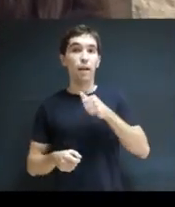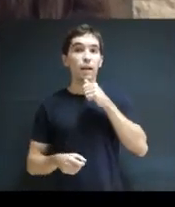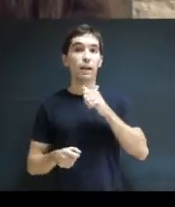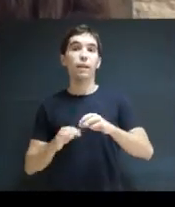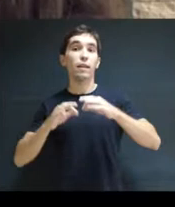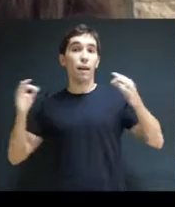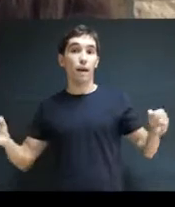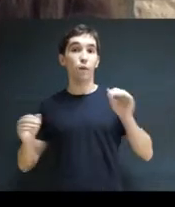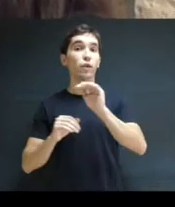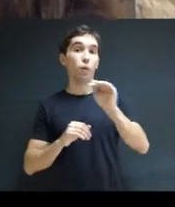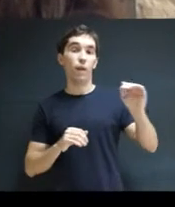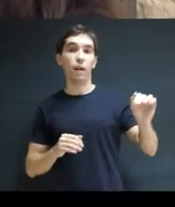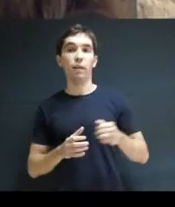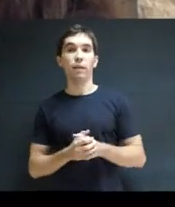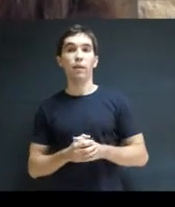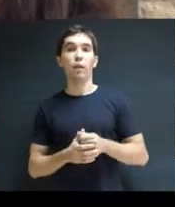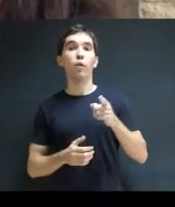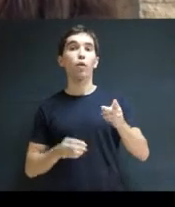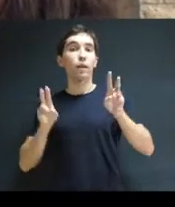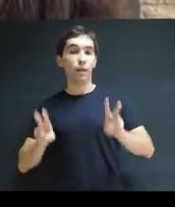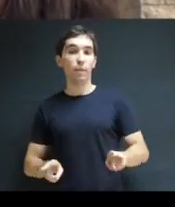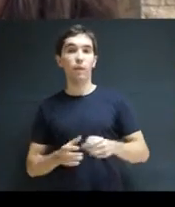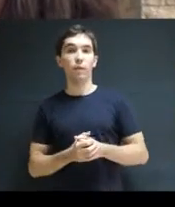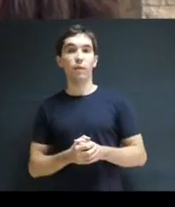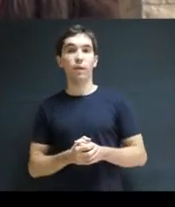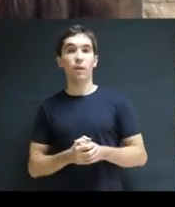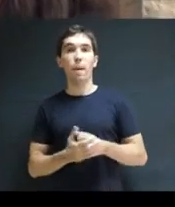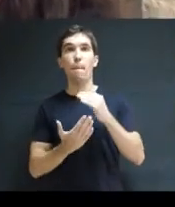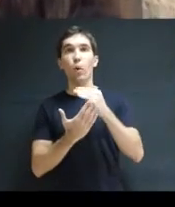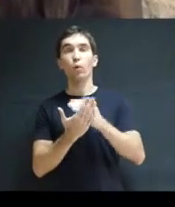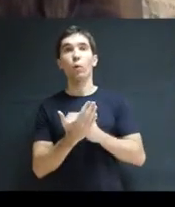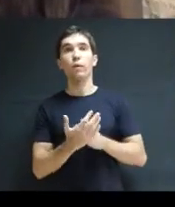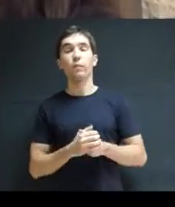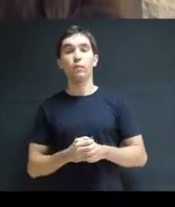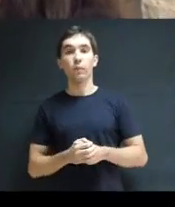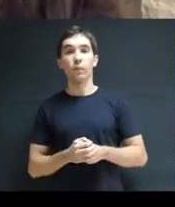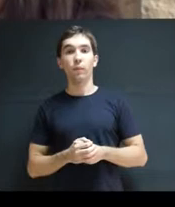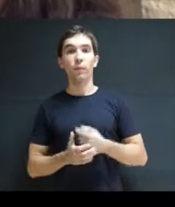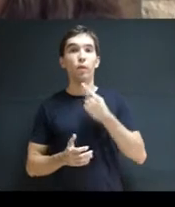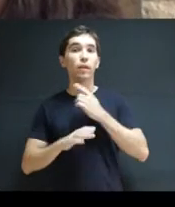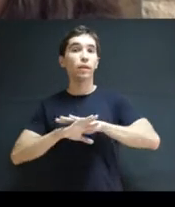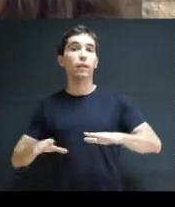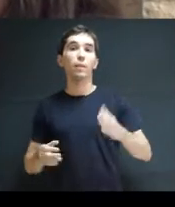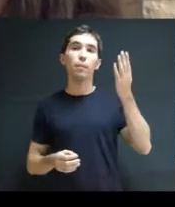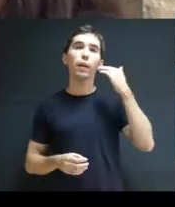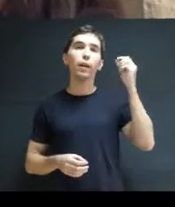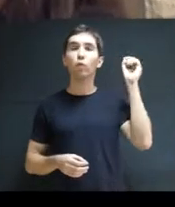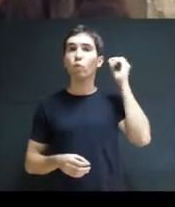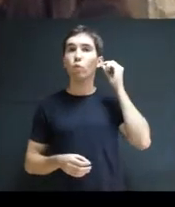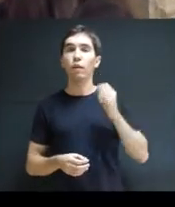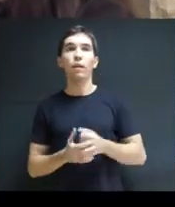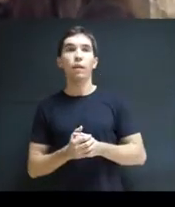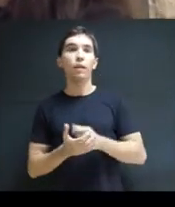zagovaranje. To je zapravo modul u kojemu sve ono što smo negdje prije čuli